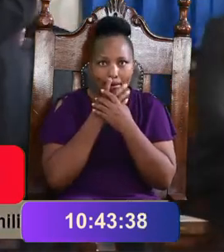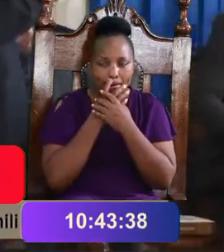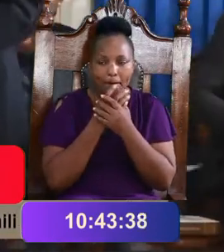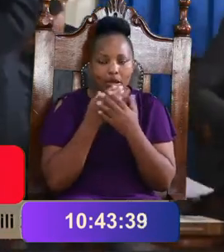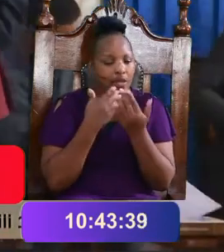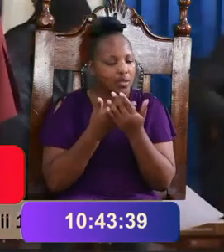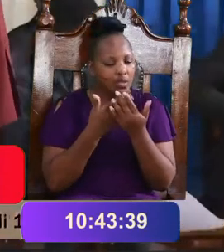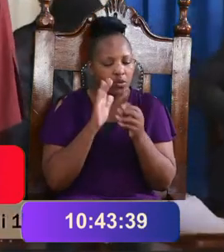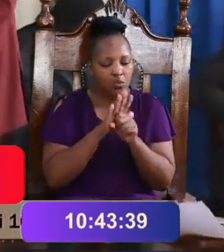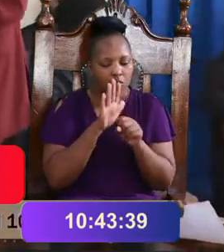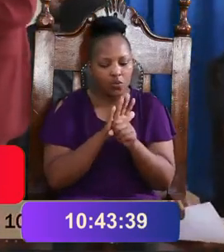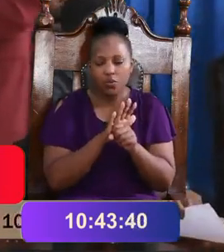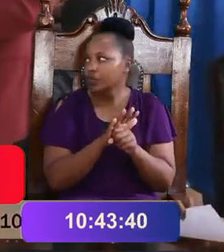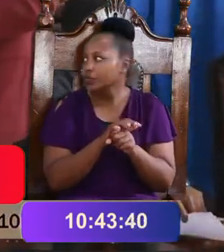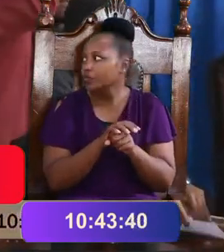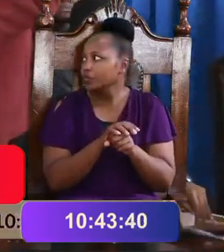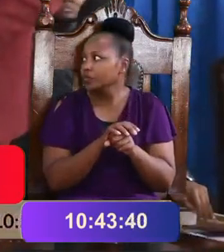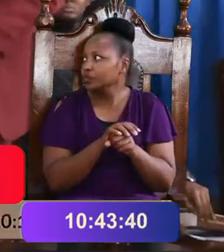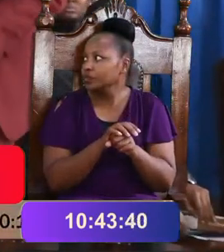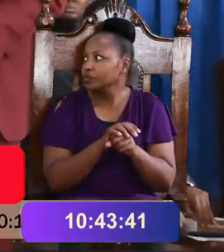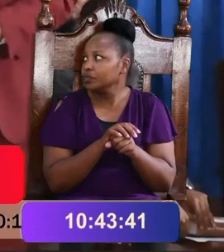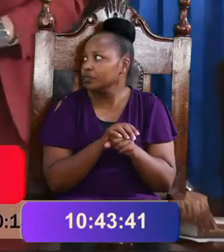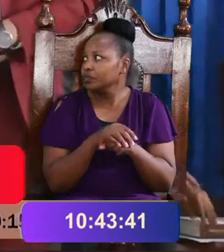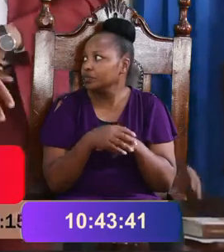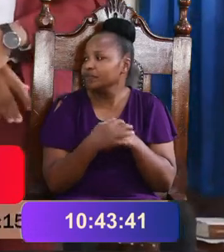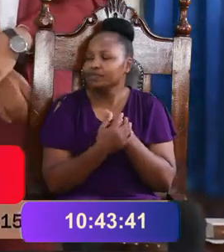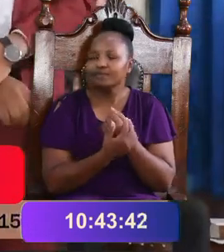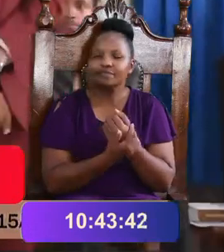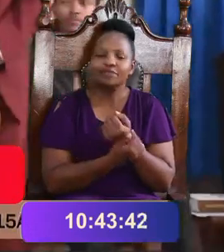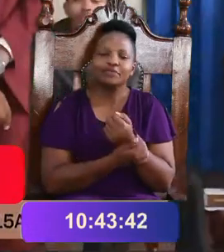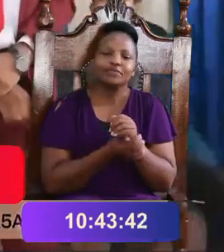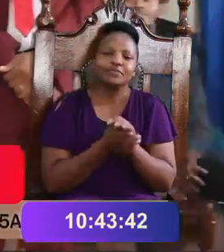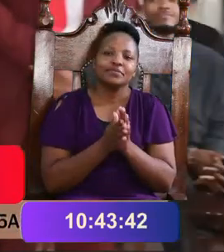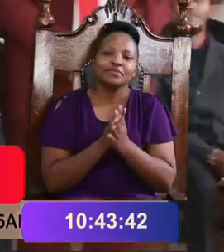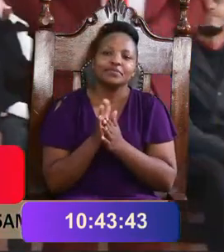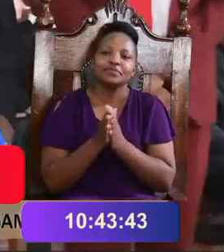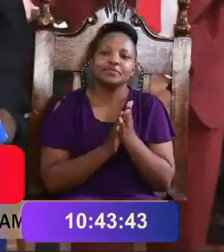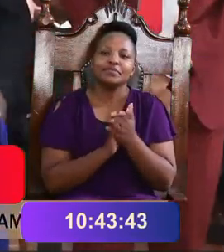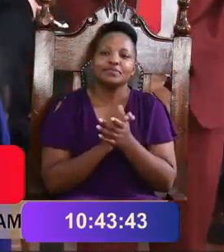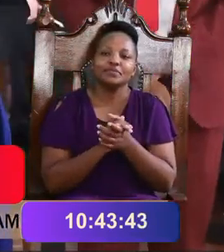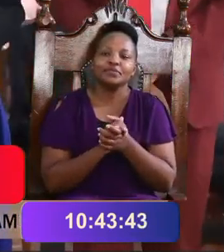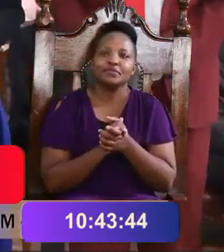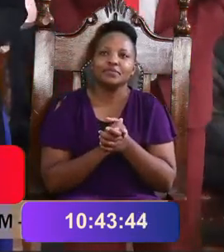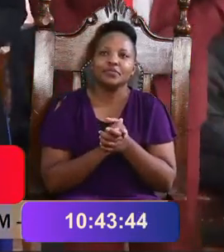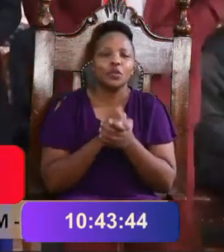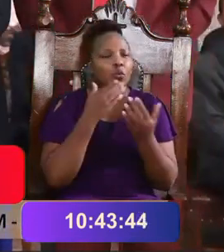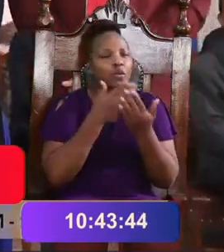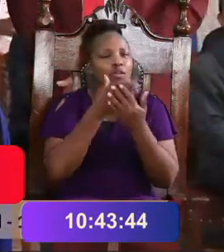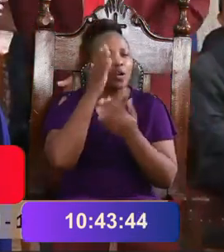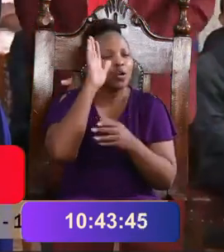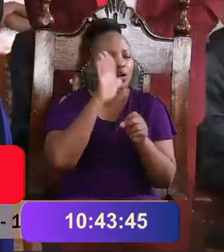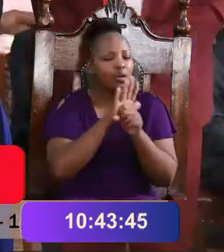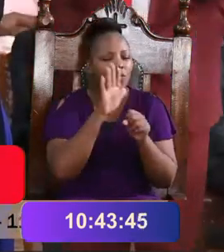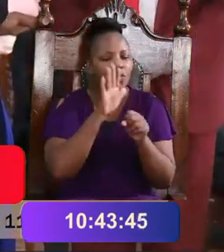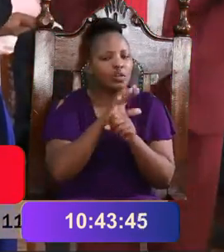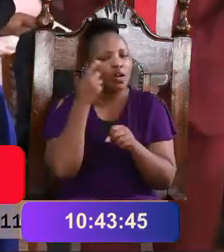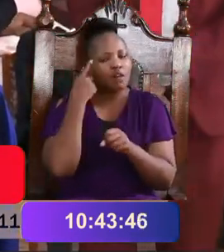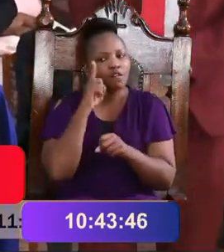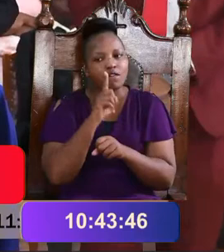Thank you very much. Usirudi pale. Simama hapa hapa. Yes, tunamshukuru Bwana sana kwa sababu